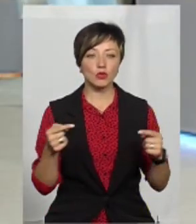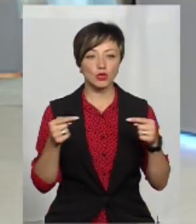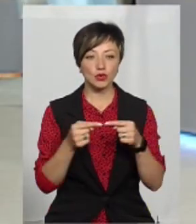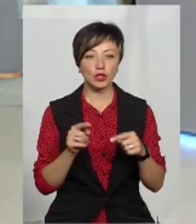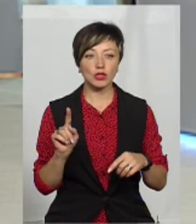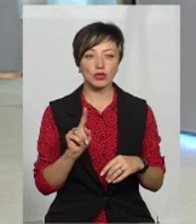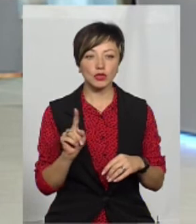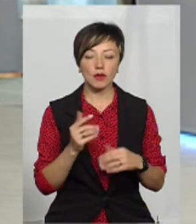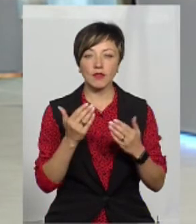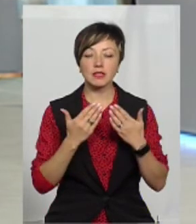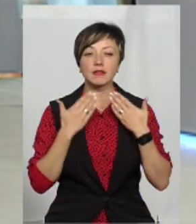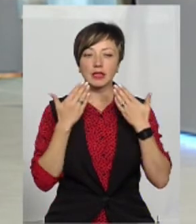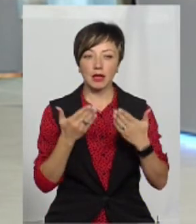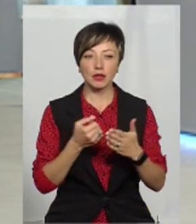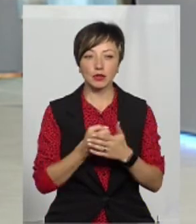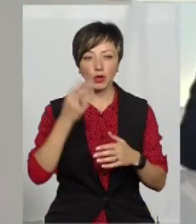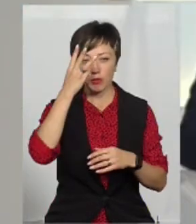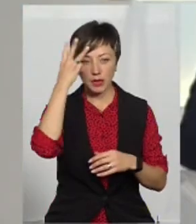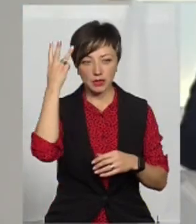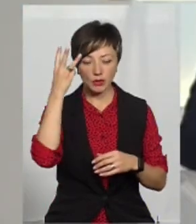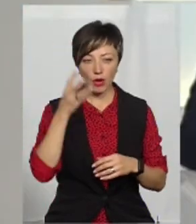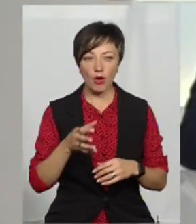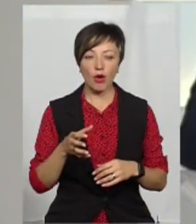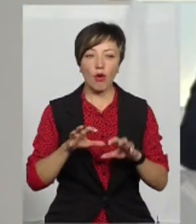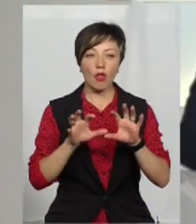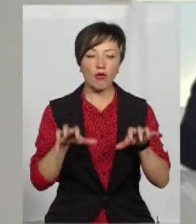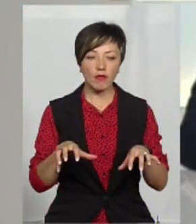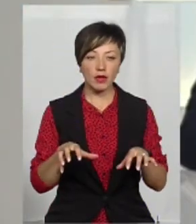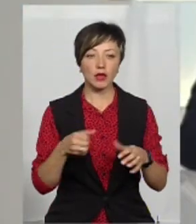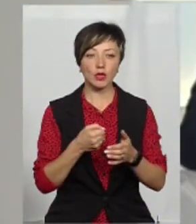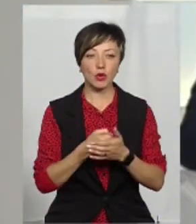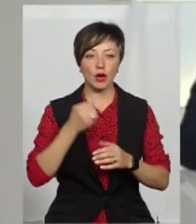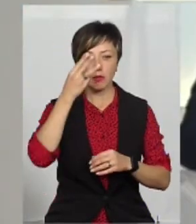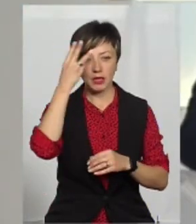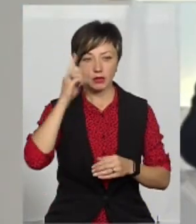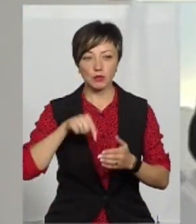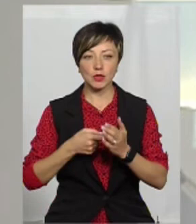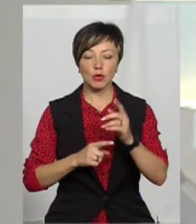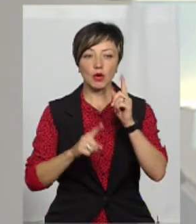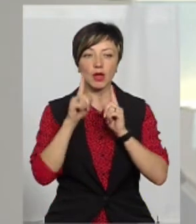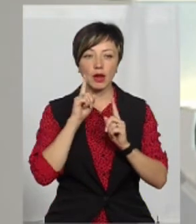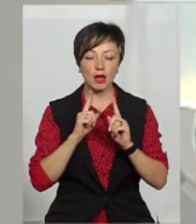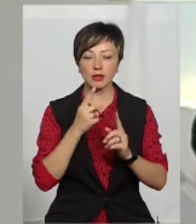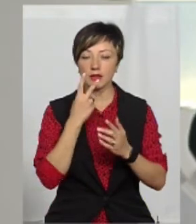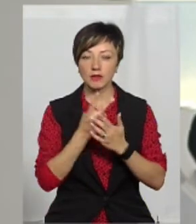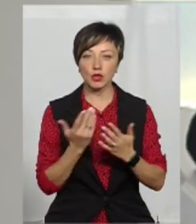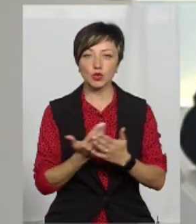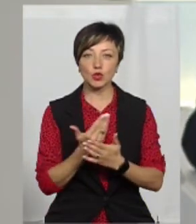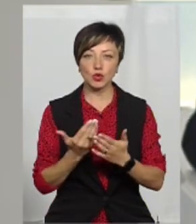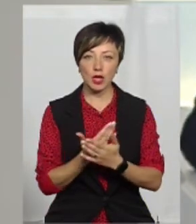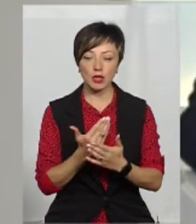що ви зверталися до Хмельницького голови, до Хмельницької міської ради, судячи із сюжету,